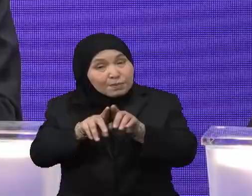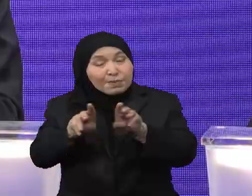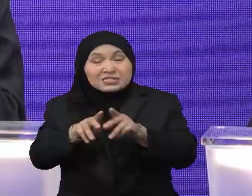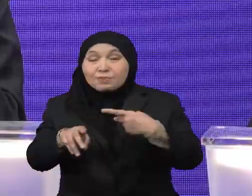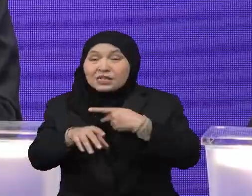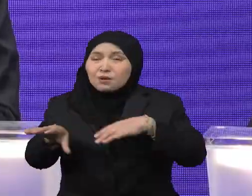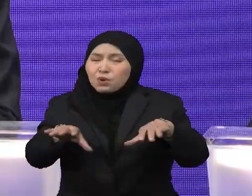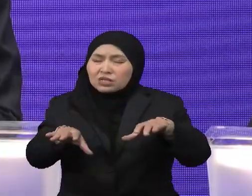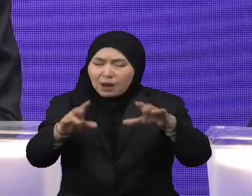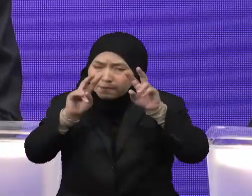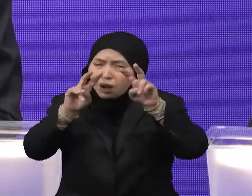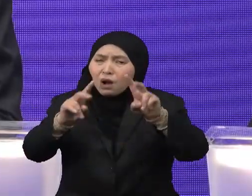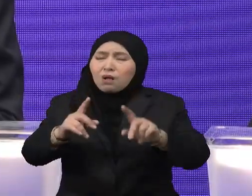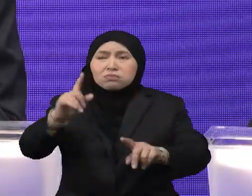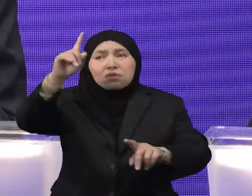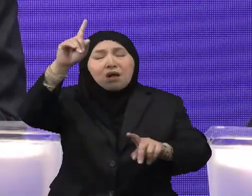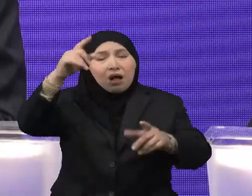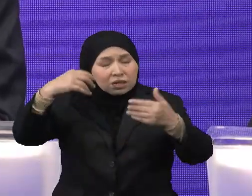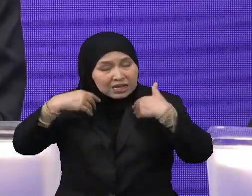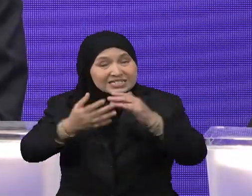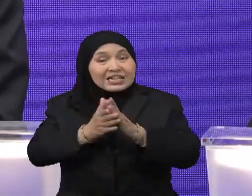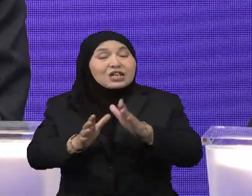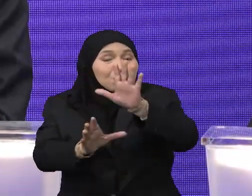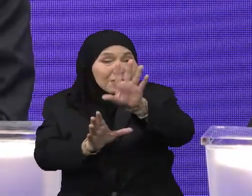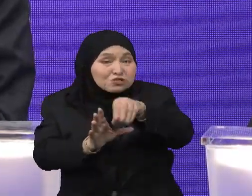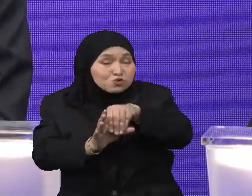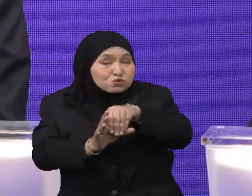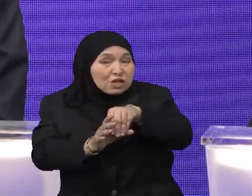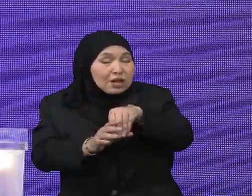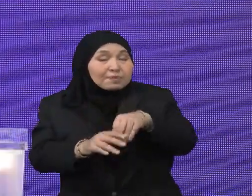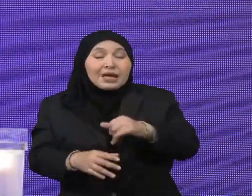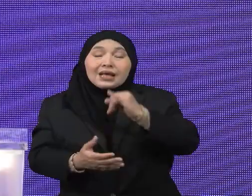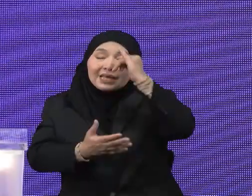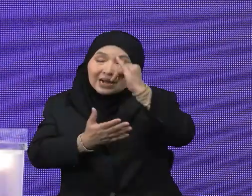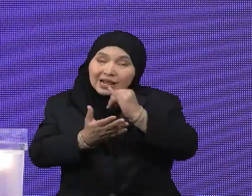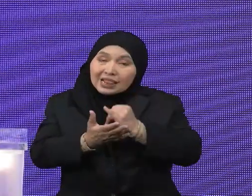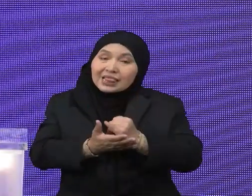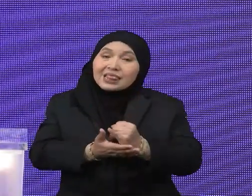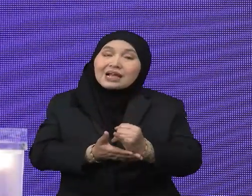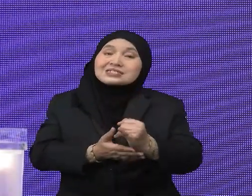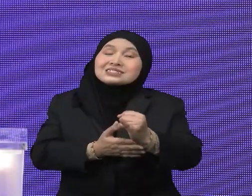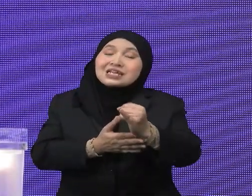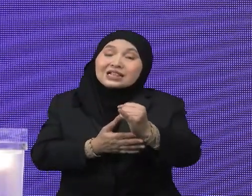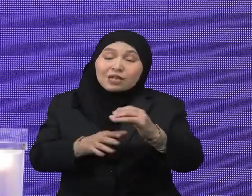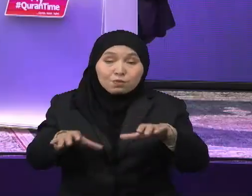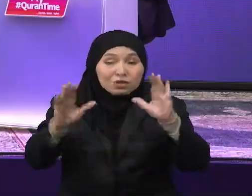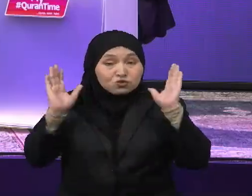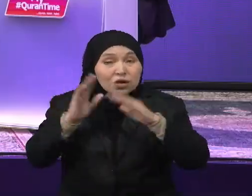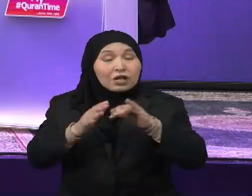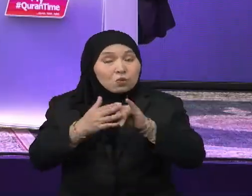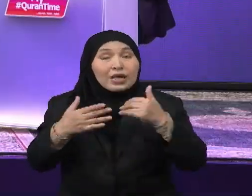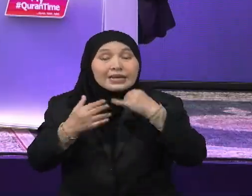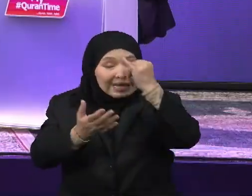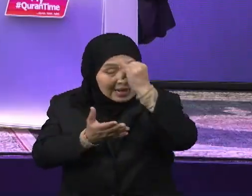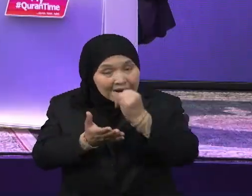kita buat begitu seolah-olah kita nampak Allah Subhanahu Wa Ta'ala maka termasuklah di dalamnya keikhlasan kan milik kita salat itu adalah